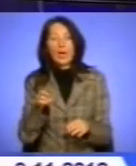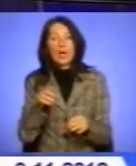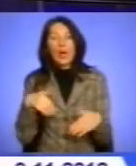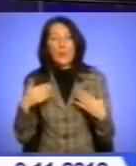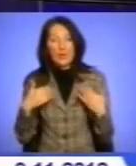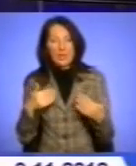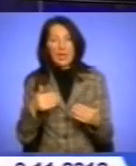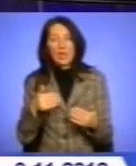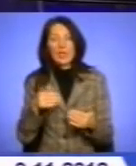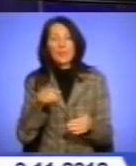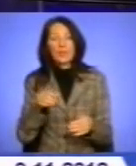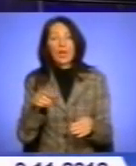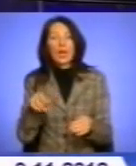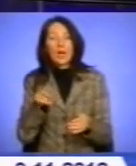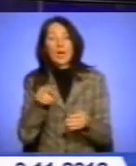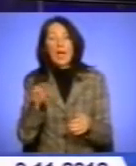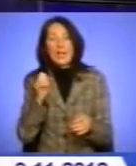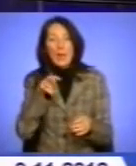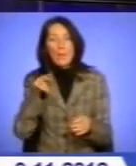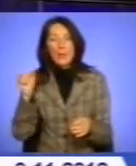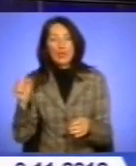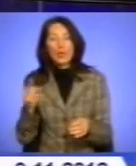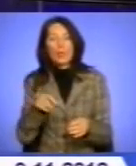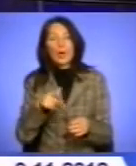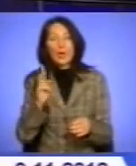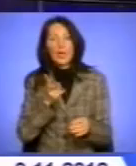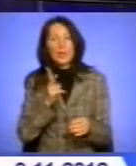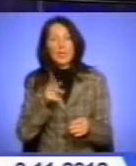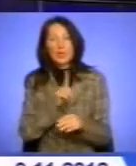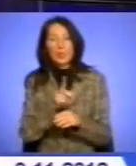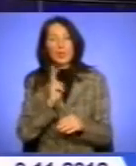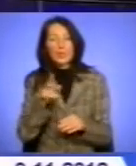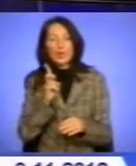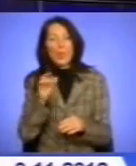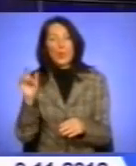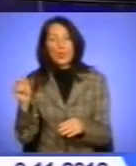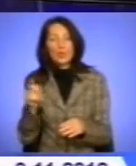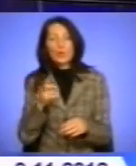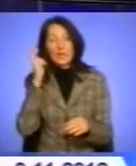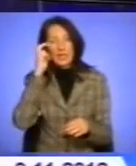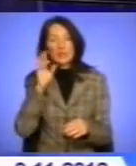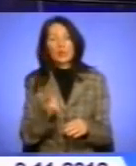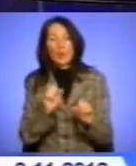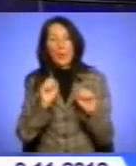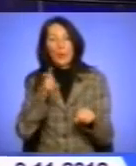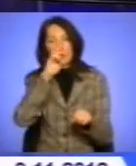Нестора, архієпископа Тернопільського, Кременецького і Бучицького, Української православної церкви Київського патріархату з